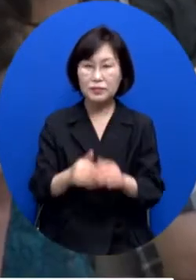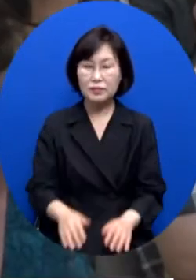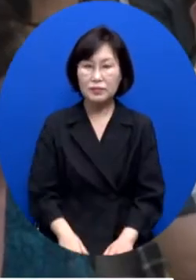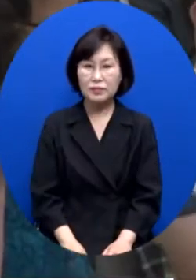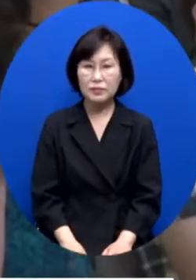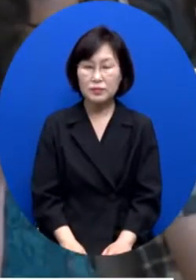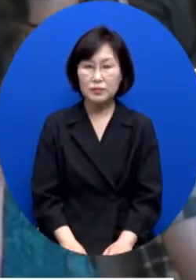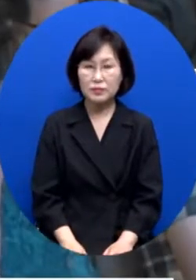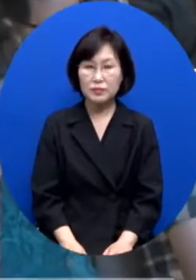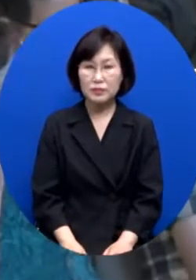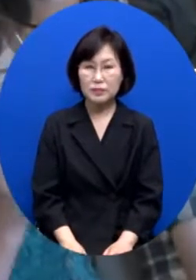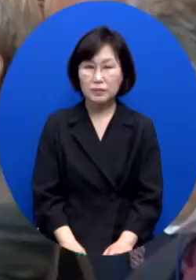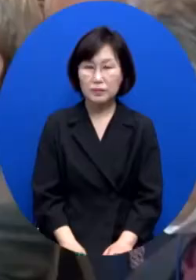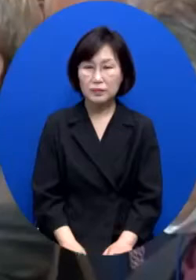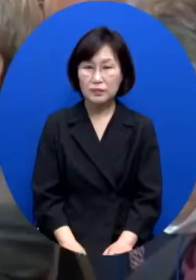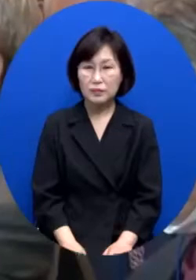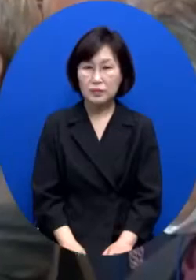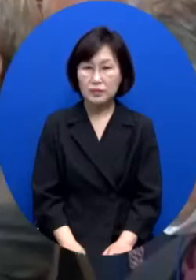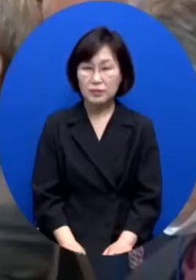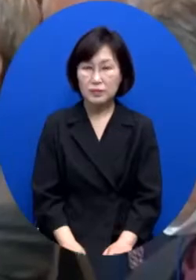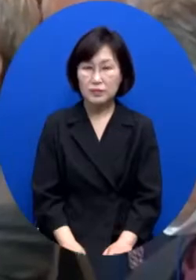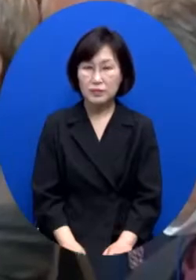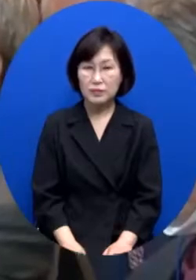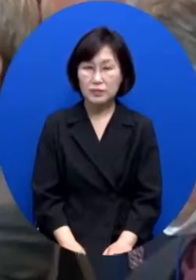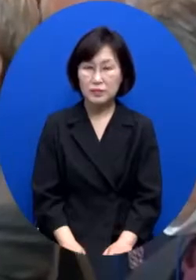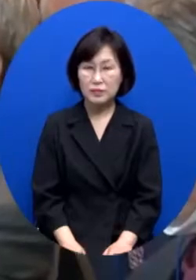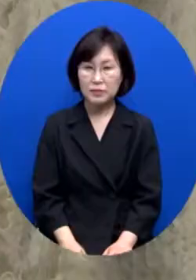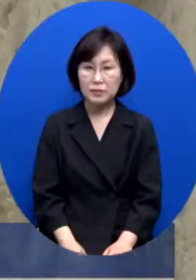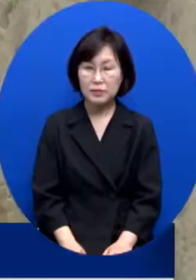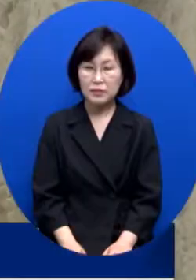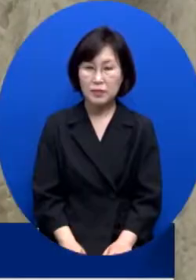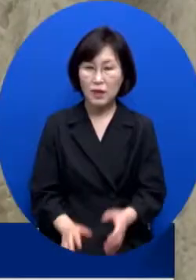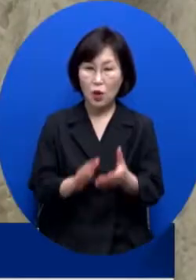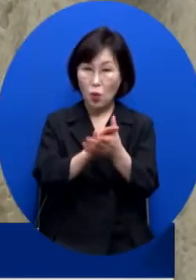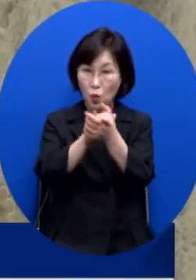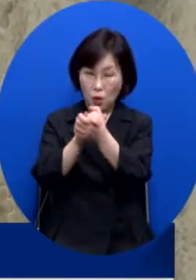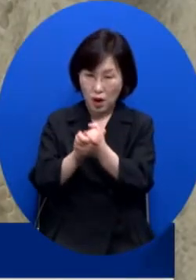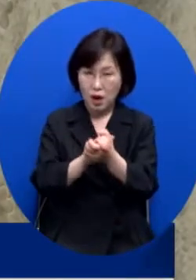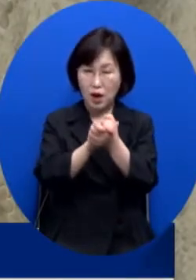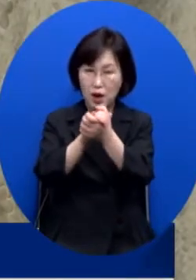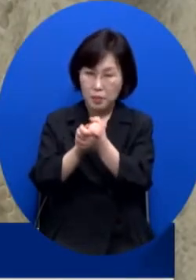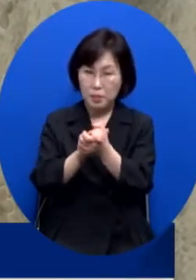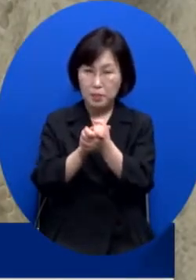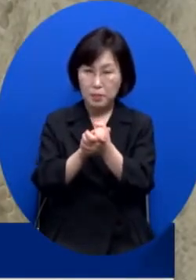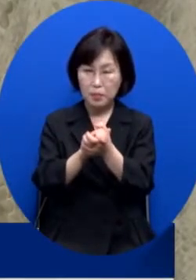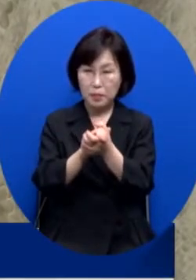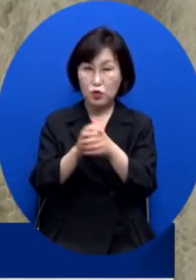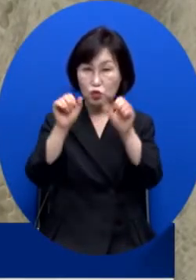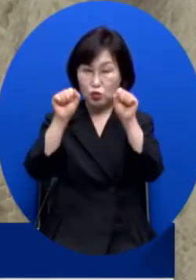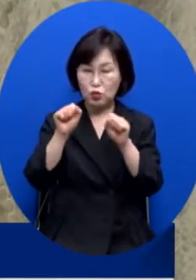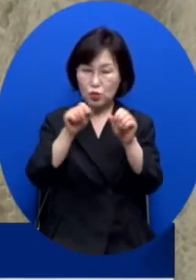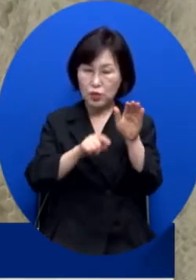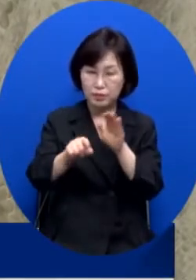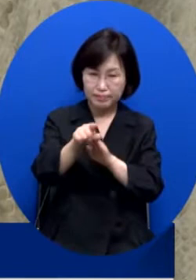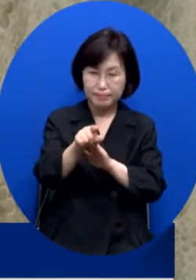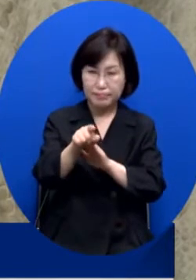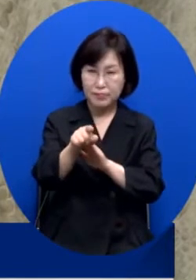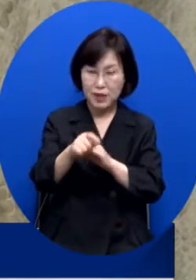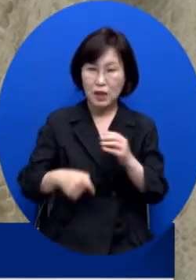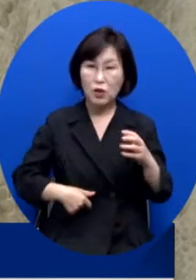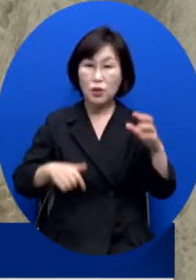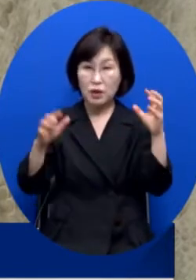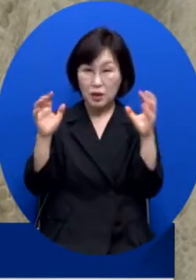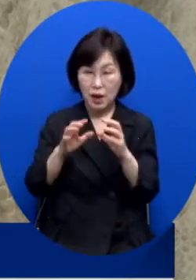554표를 얻어 무난하게 선출됐습니다. 에큐메니칼 운동에 사실은 지금 앞장서야 되고요. 연합사업